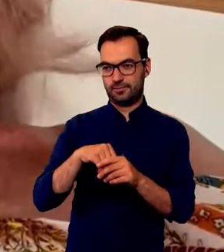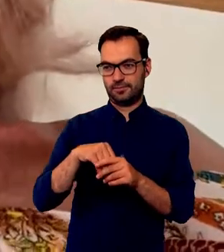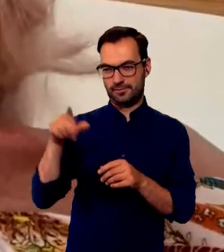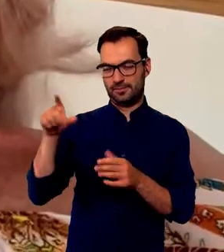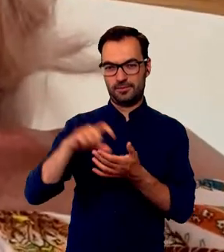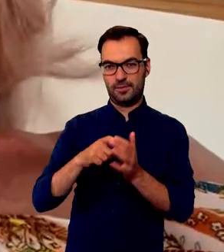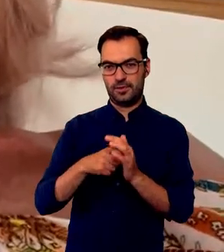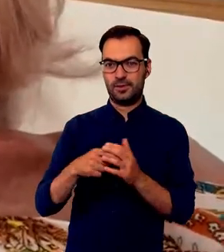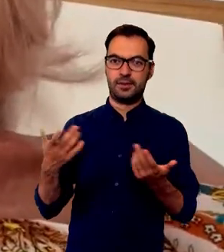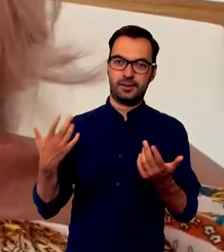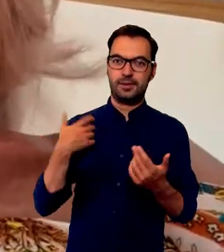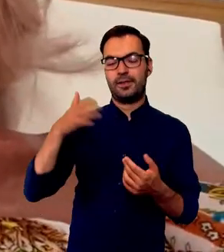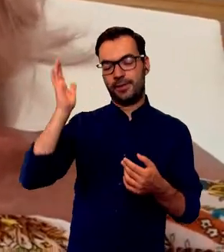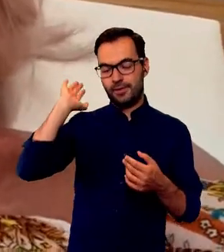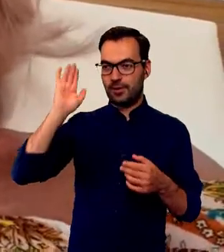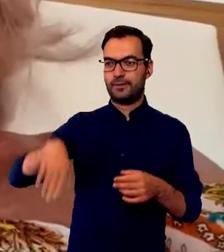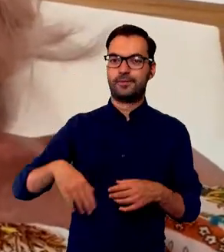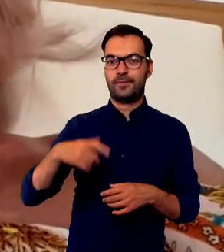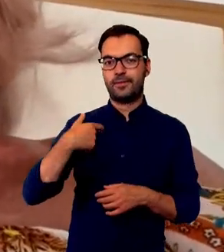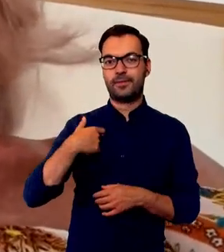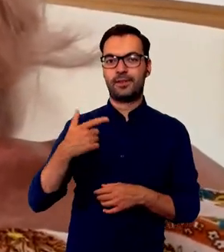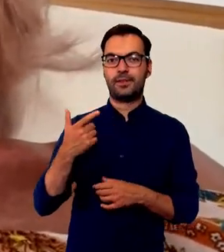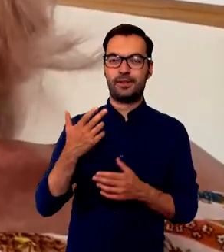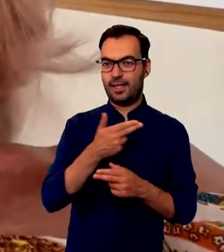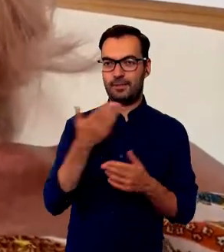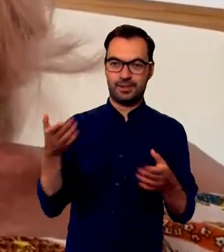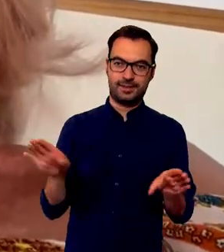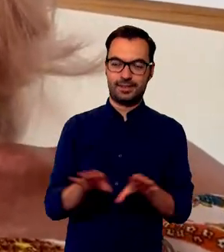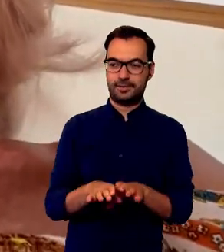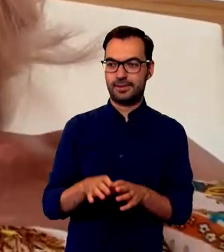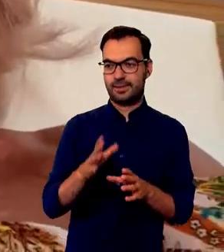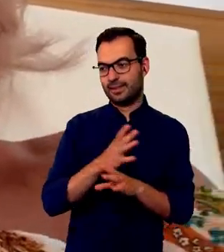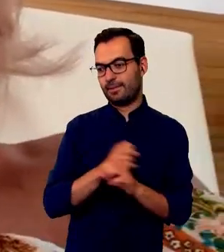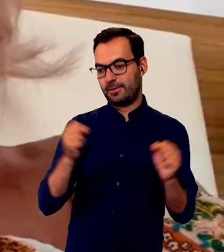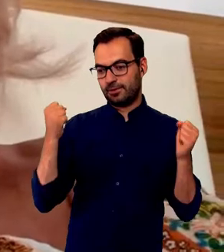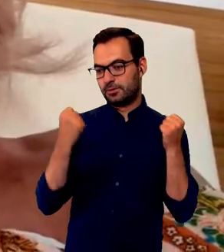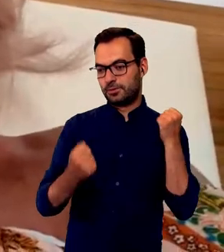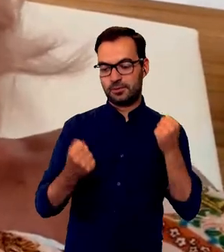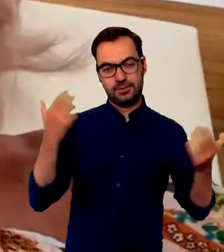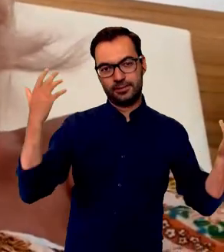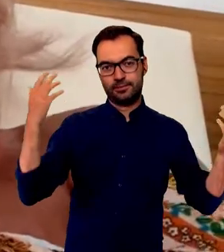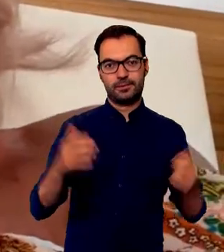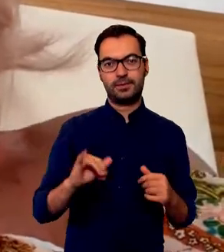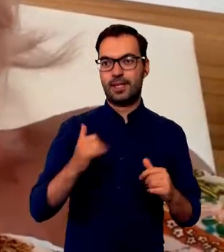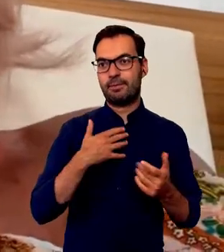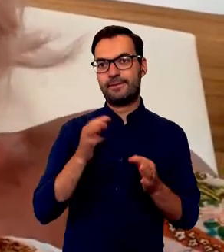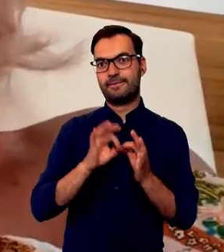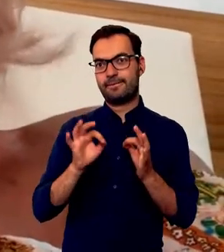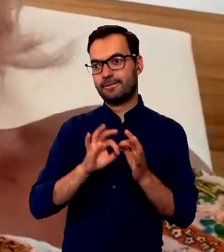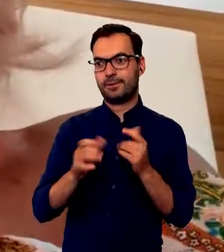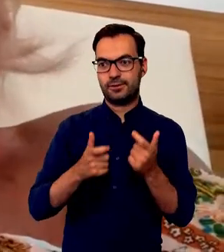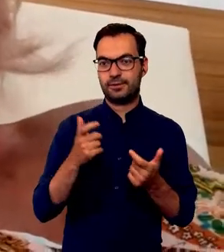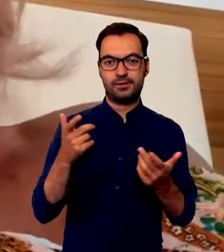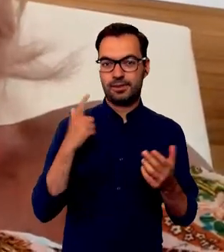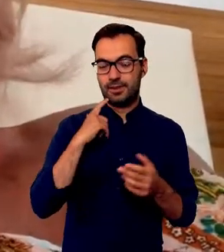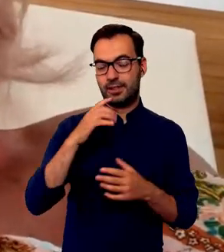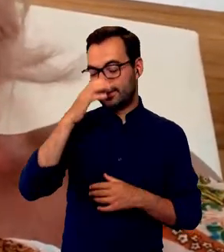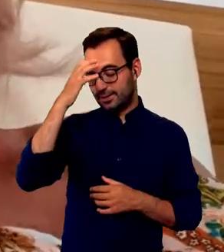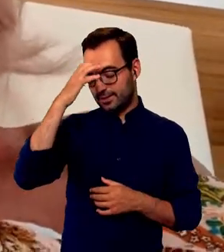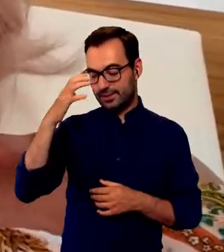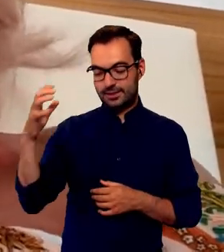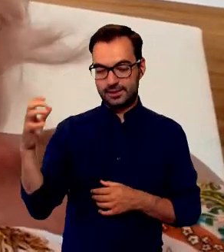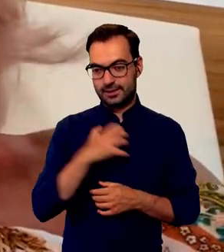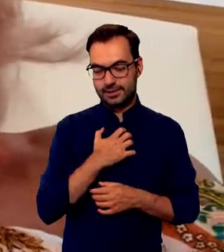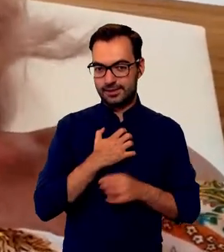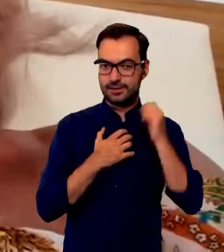pokoi księżniczki. No i ja mówię, no dobra, to mamy po temacie, po zawodach, tragedia, no co zrobić, jak zorganizować. No jest to naprawdę koszmar, dlatego